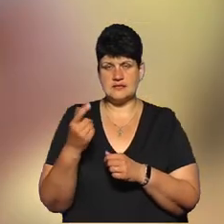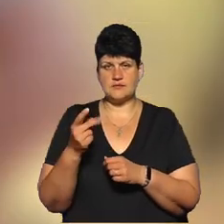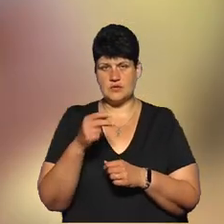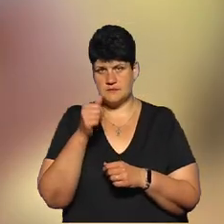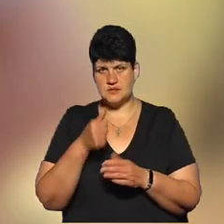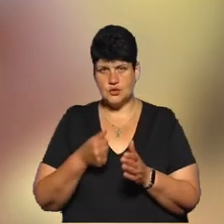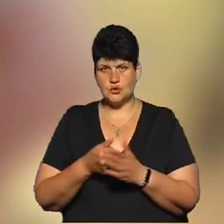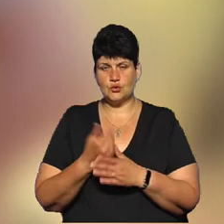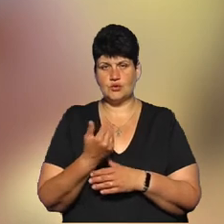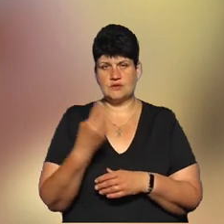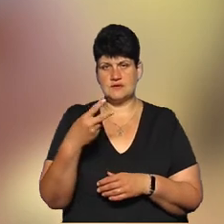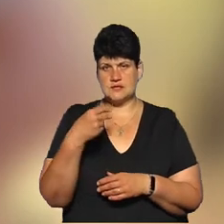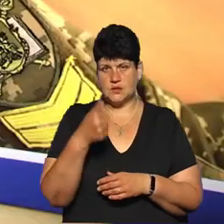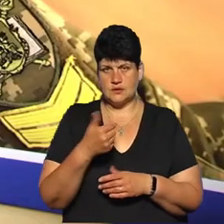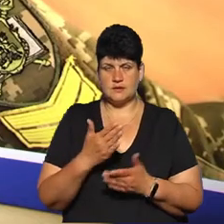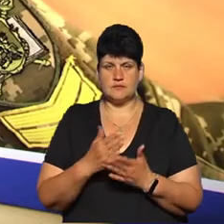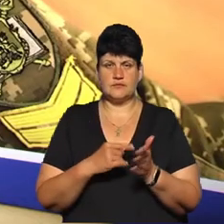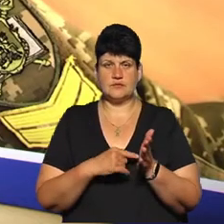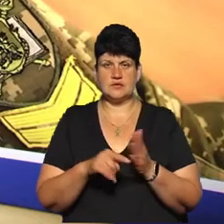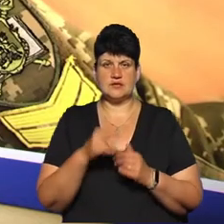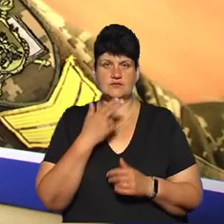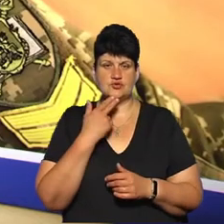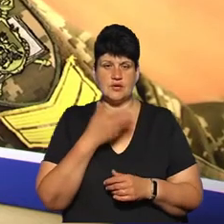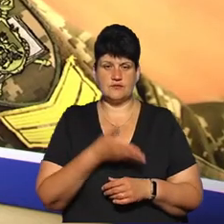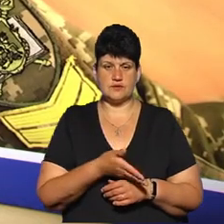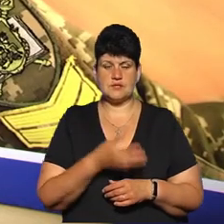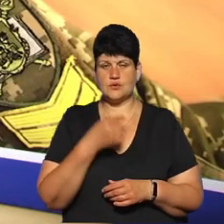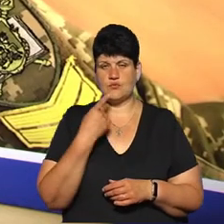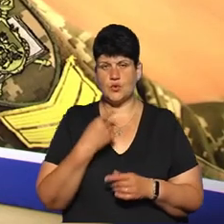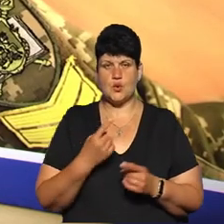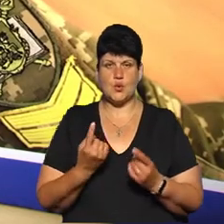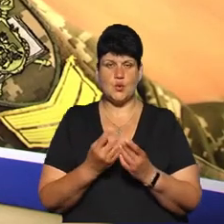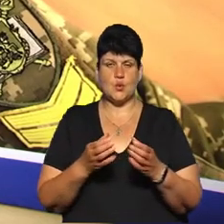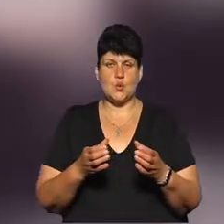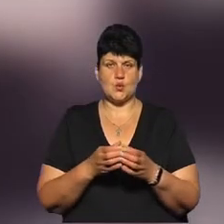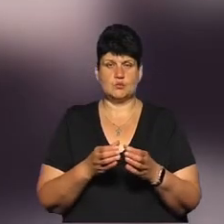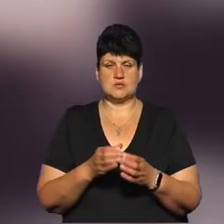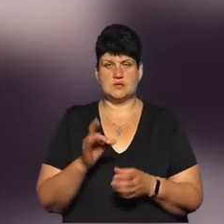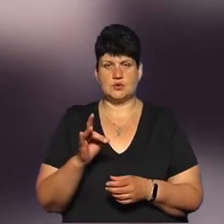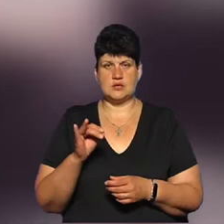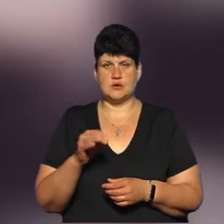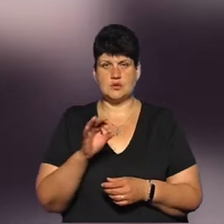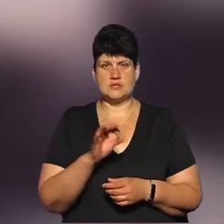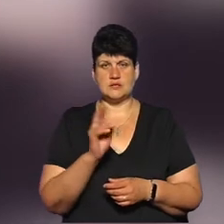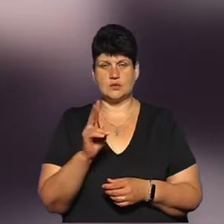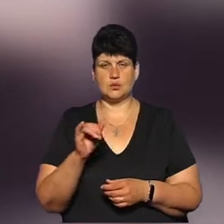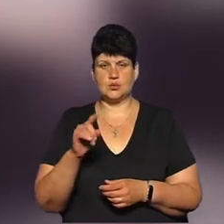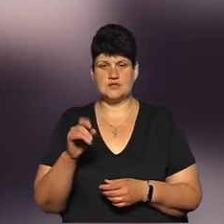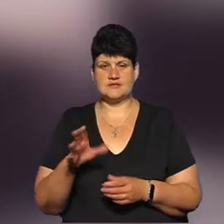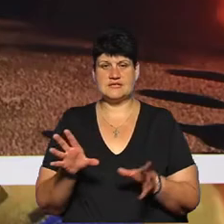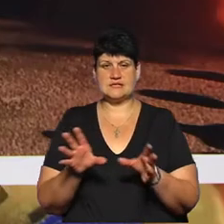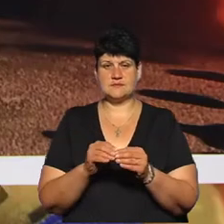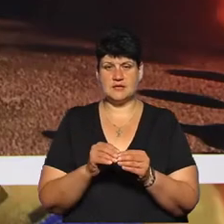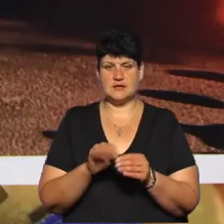20-річчя, яке мав відзначати у червні, розповідає одногрупниця Руслана Оксана Кузів. Це спільне фото дівчини з